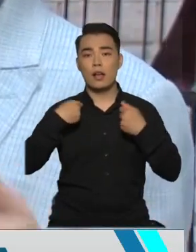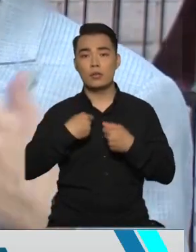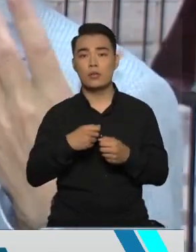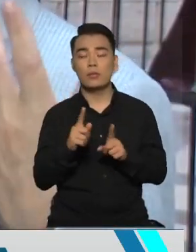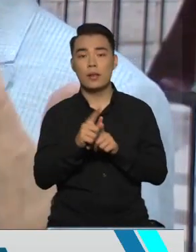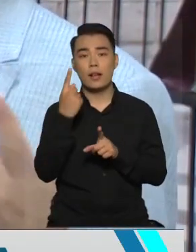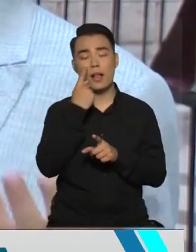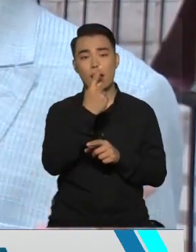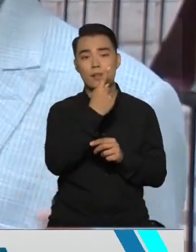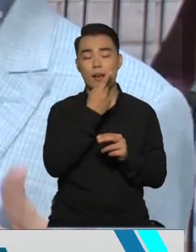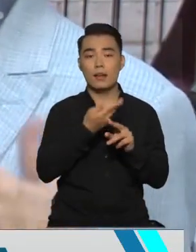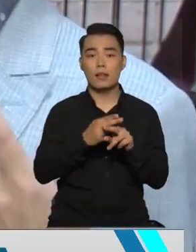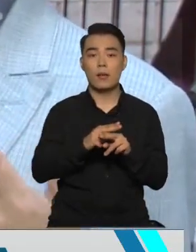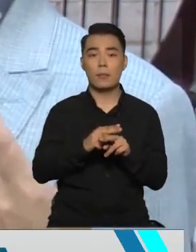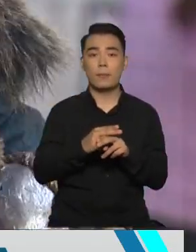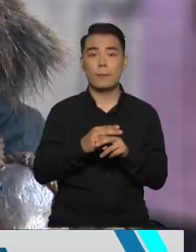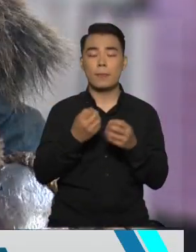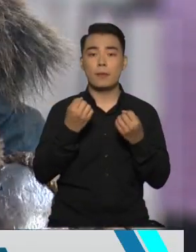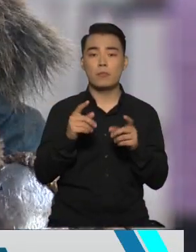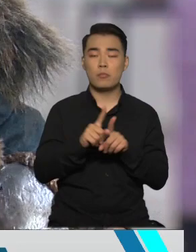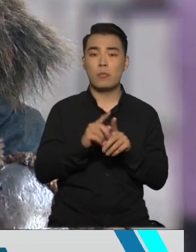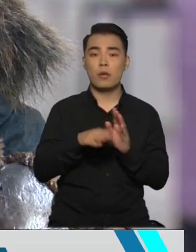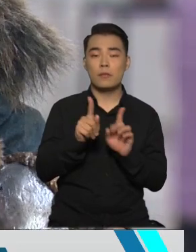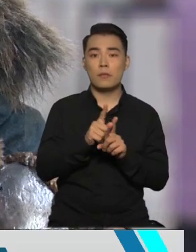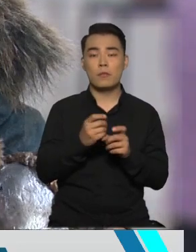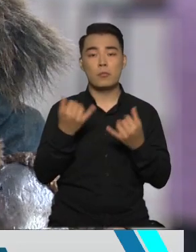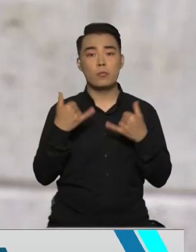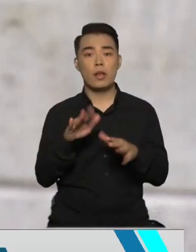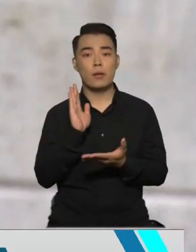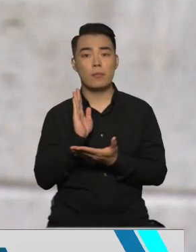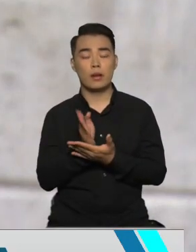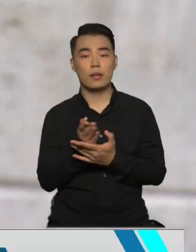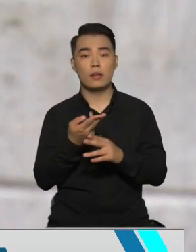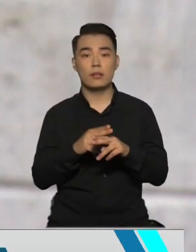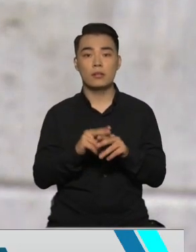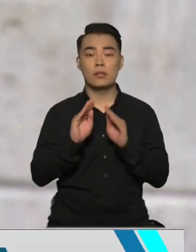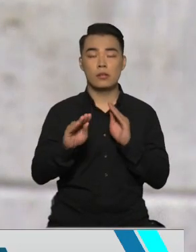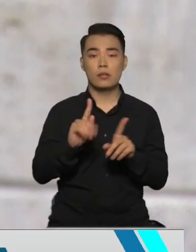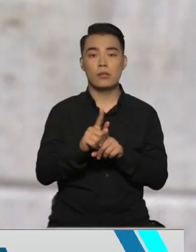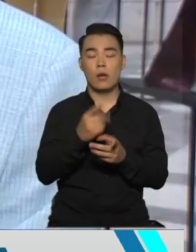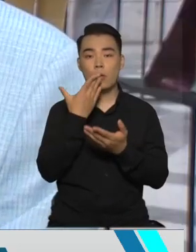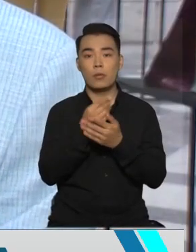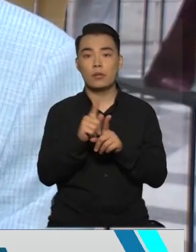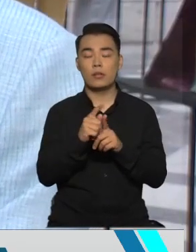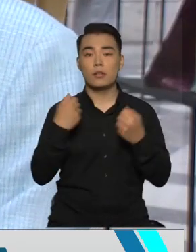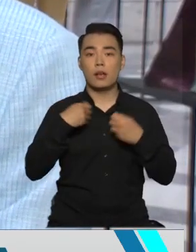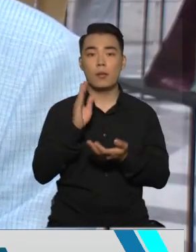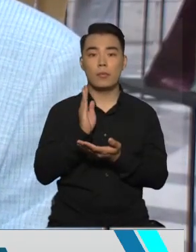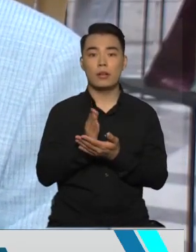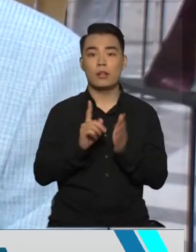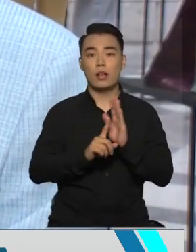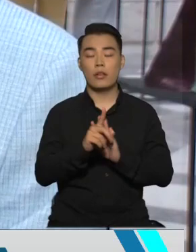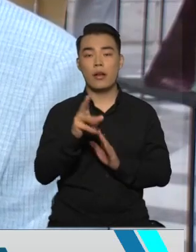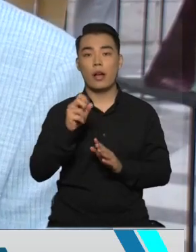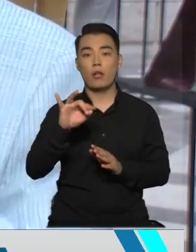глаза, вот просто фантастика. Обувь сделана не просто руками свалена, она затянута на колодку. То есть люди делают сначала